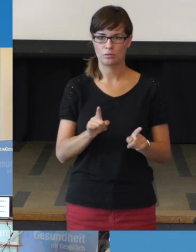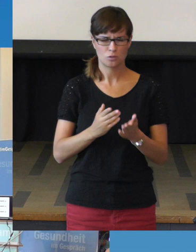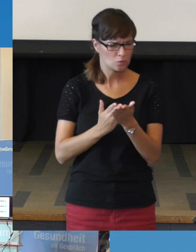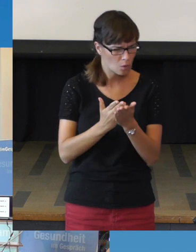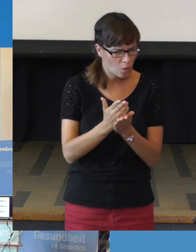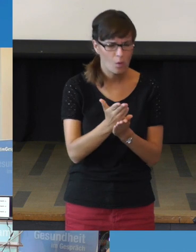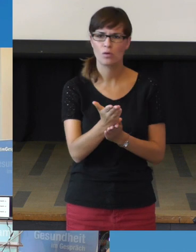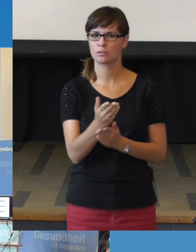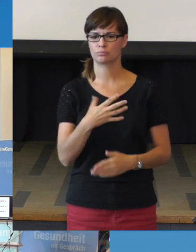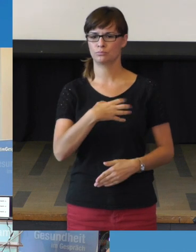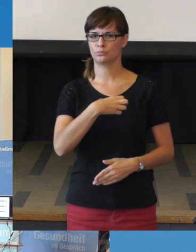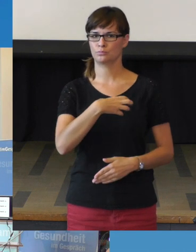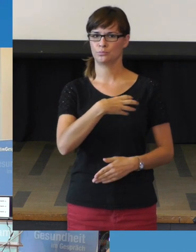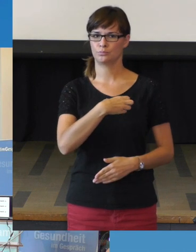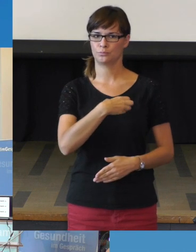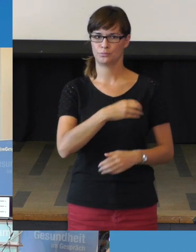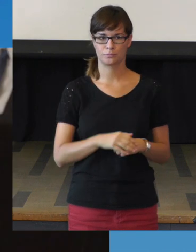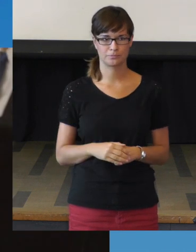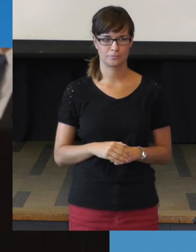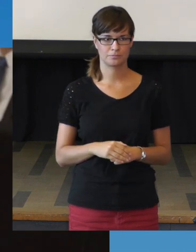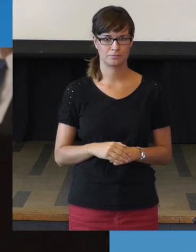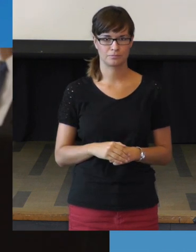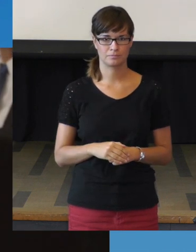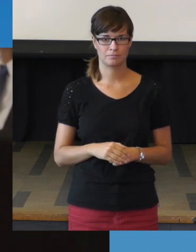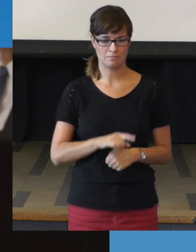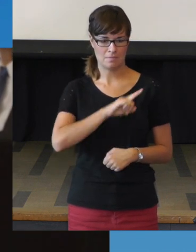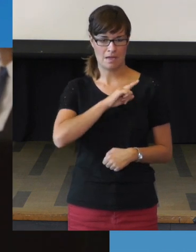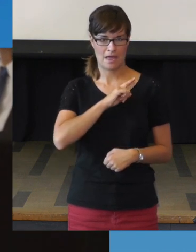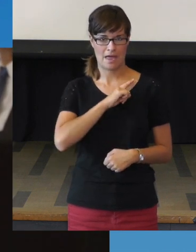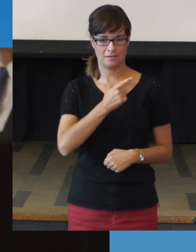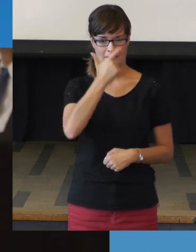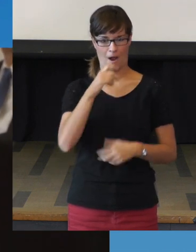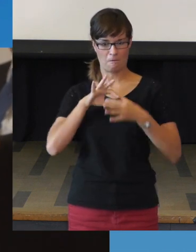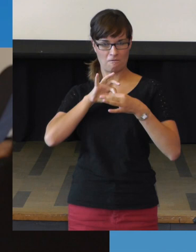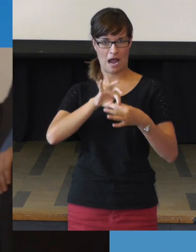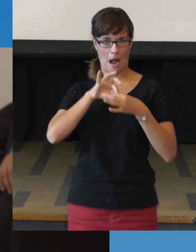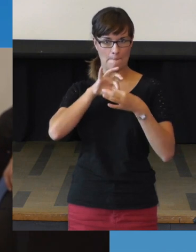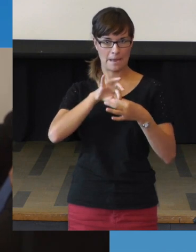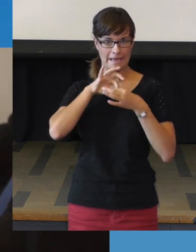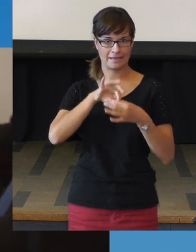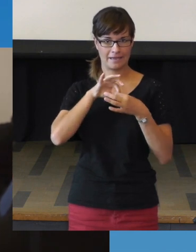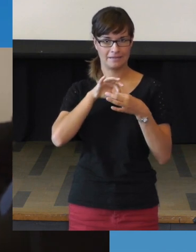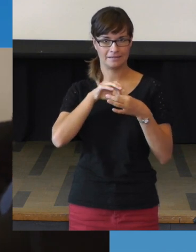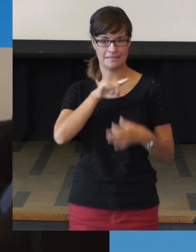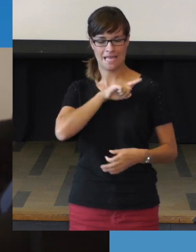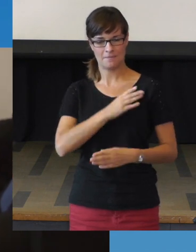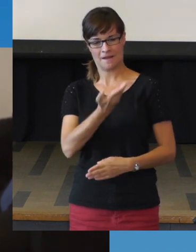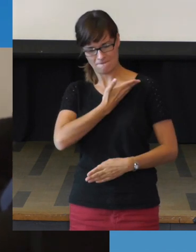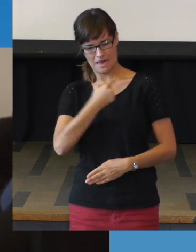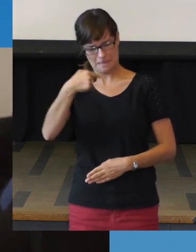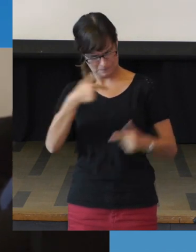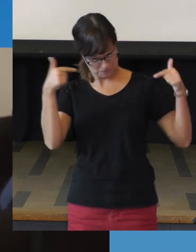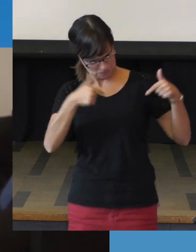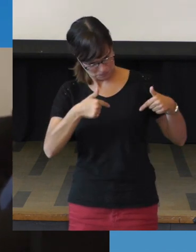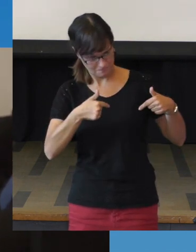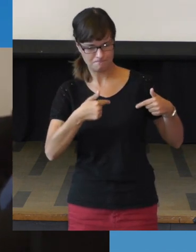lang. Das Herz ist nicht von uns abhängig, es ist nicht unserer Willensentscheidung